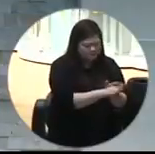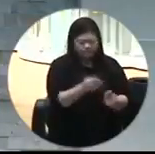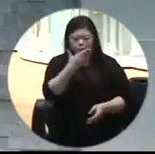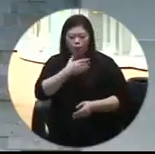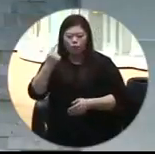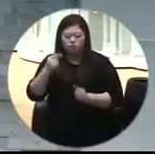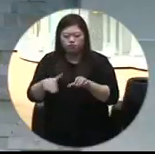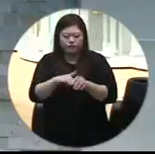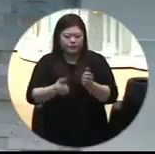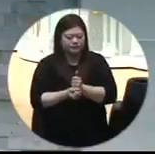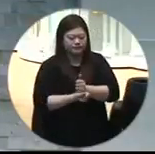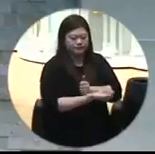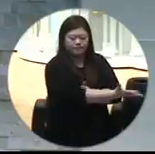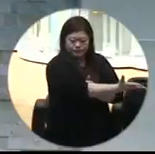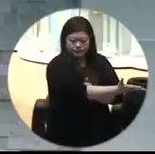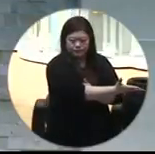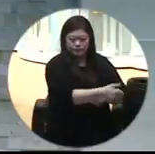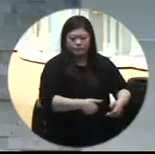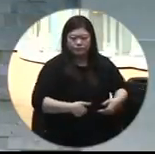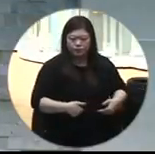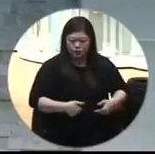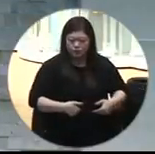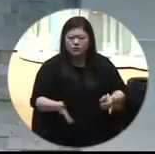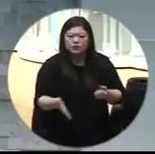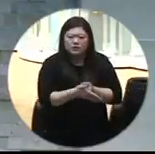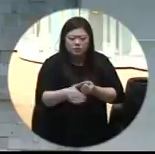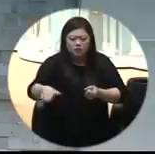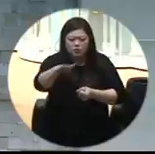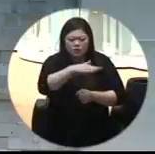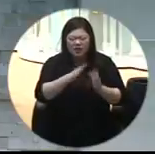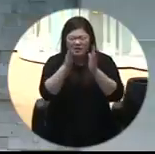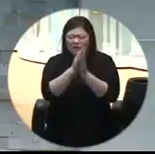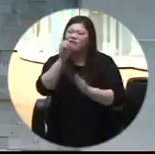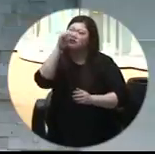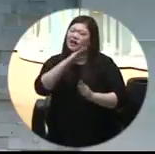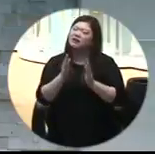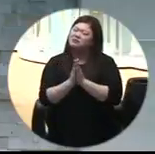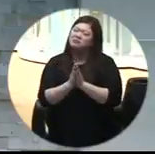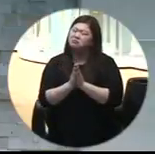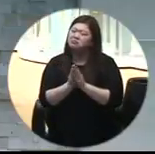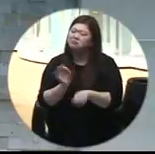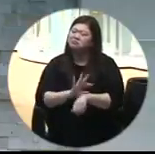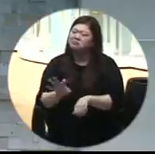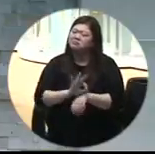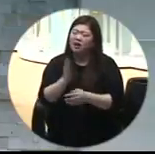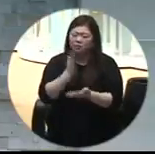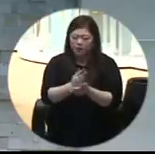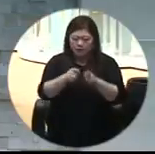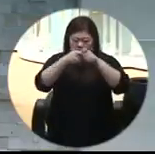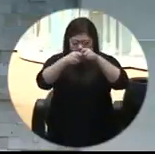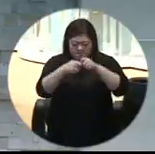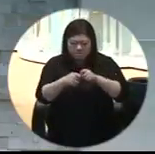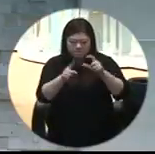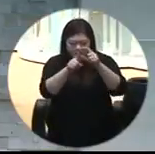그렇게 살 수 있습니다. 우리 영계 모든 성도들은 기도를 구체적으로 알고 하시기를